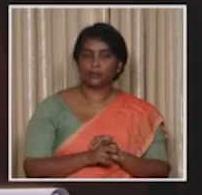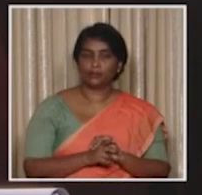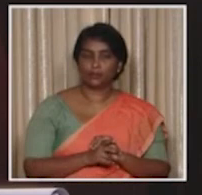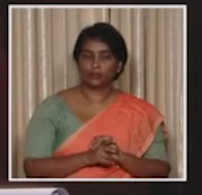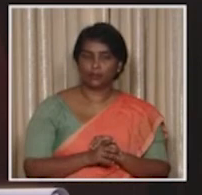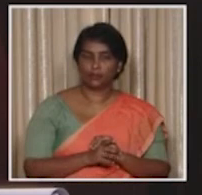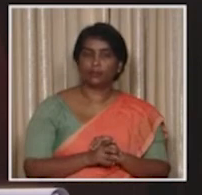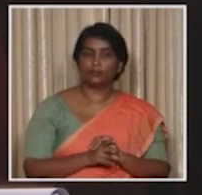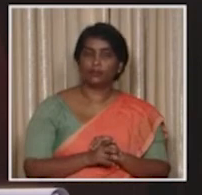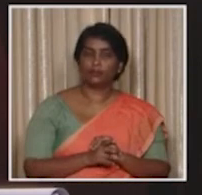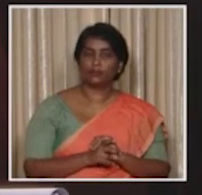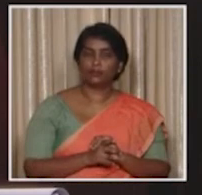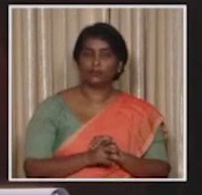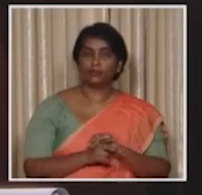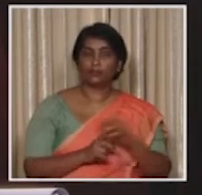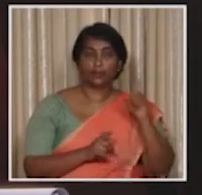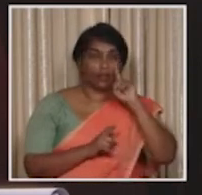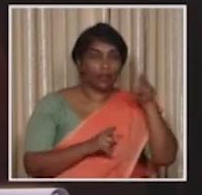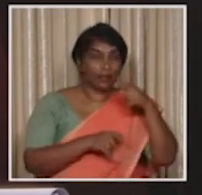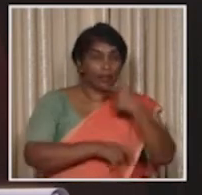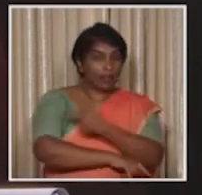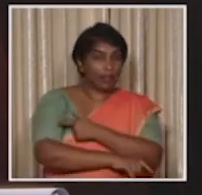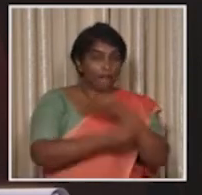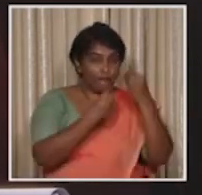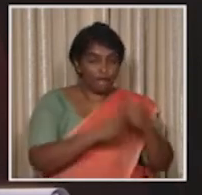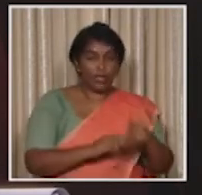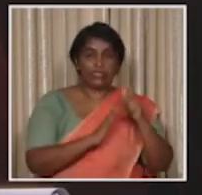propofol. ඒතර sample එක fail වෙන්නේ ජනවාරි.